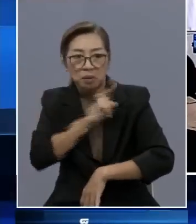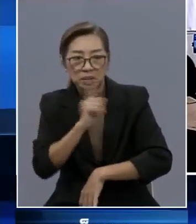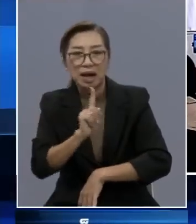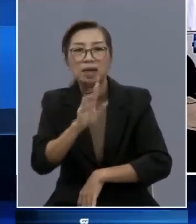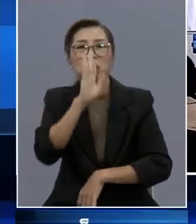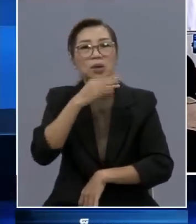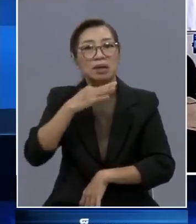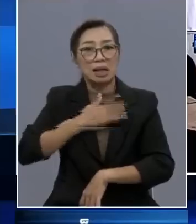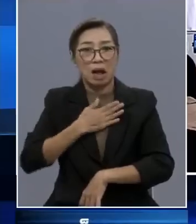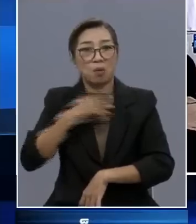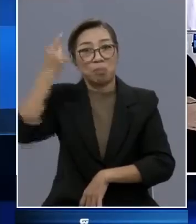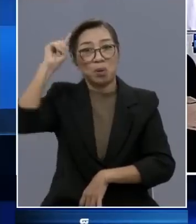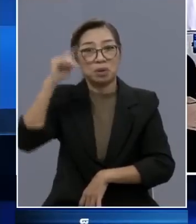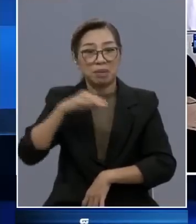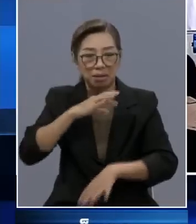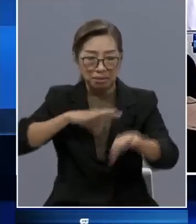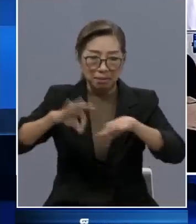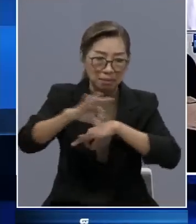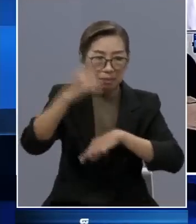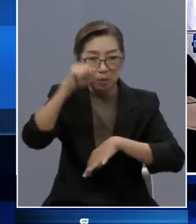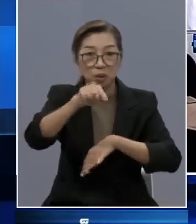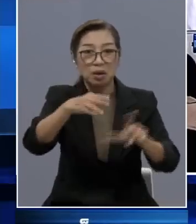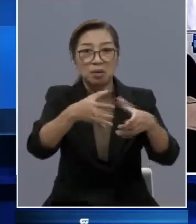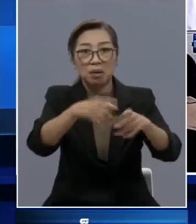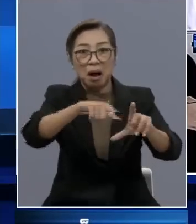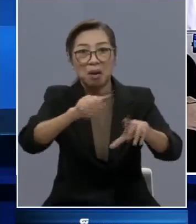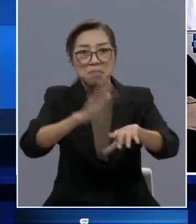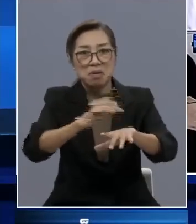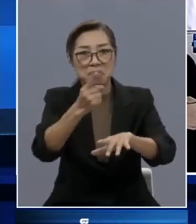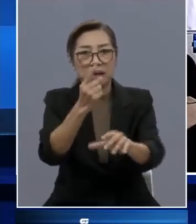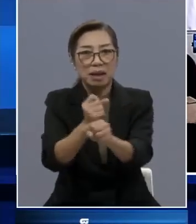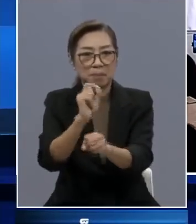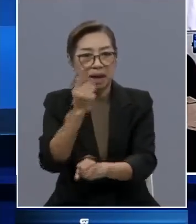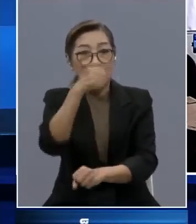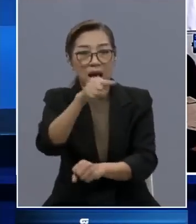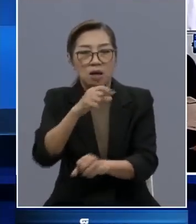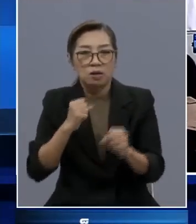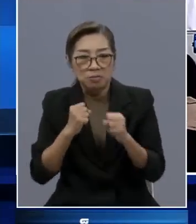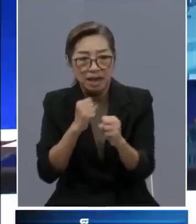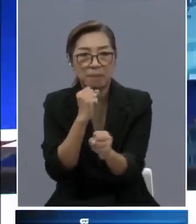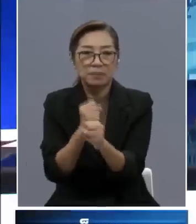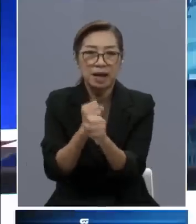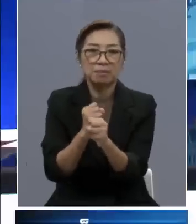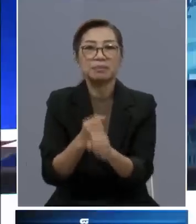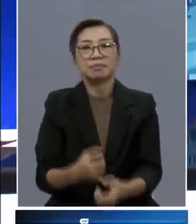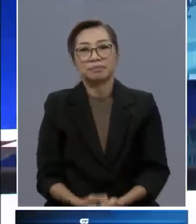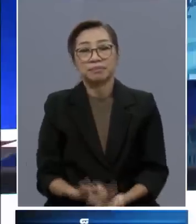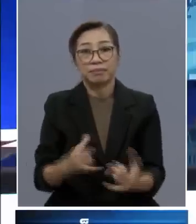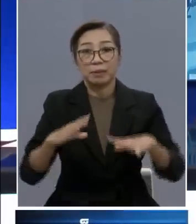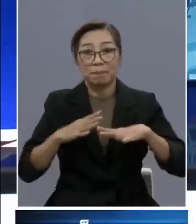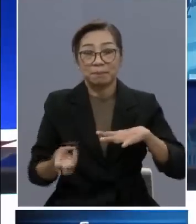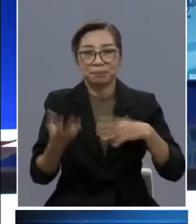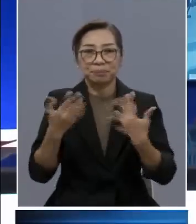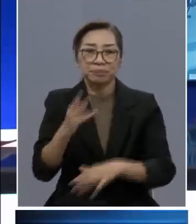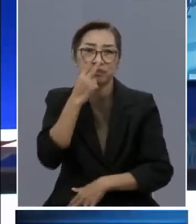วก็ยิ่งก้าวไกลเคยทำเป็นครั้งแรกด้วยยิ่งเป็นอะไรที่ท้าทายแล้วก็ต้องประคับประคองไปให้ได้ในช่วงนี ้ใช่ครับพักกันครู่นึงนะครับเรื่องของ